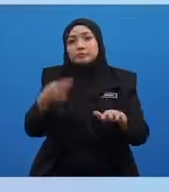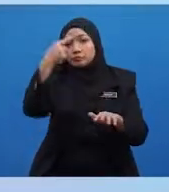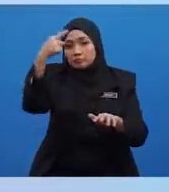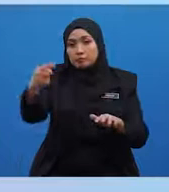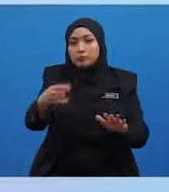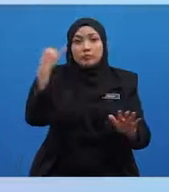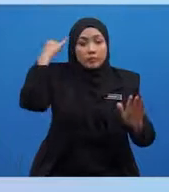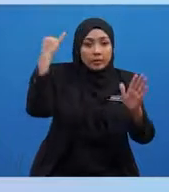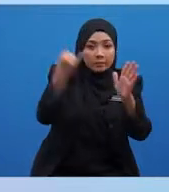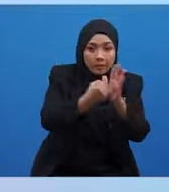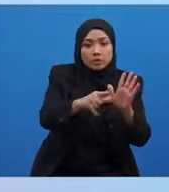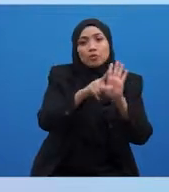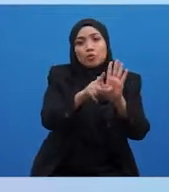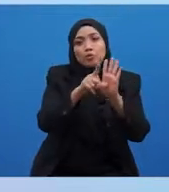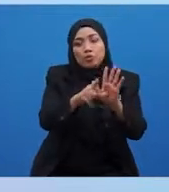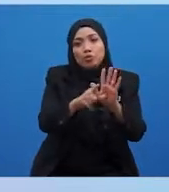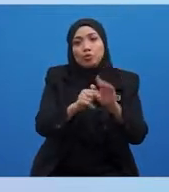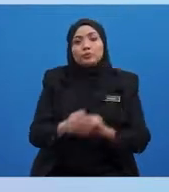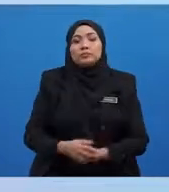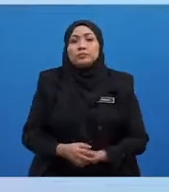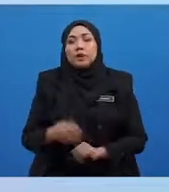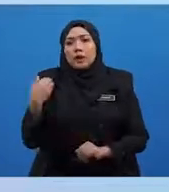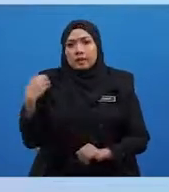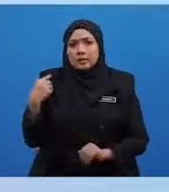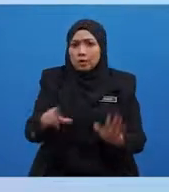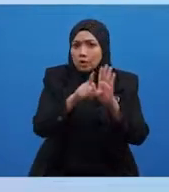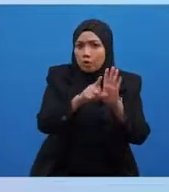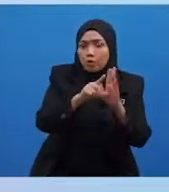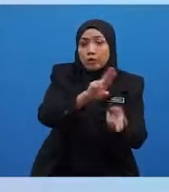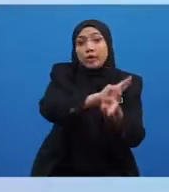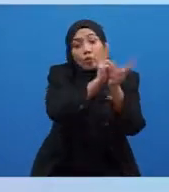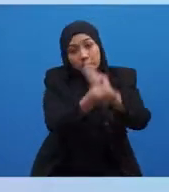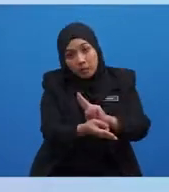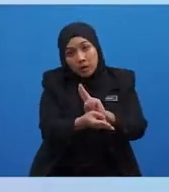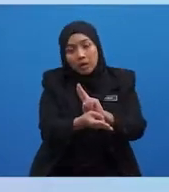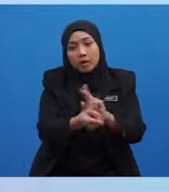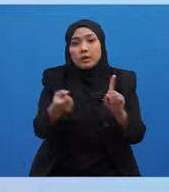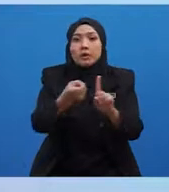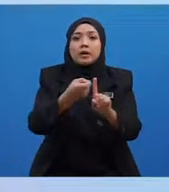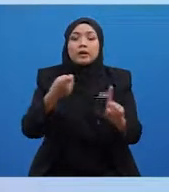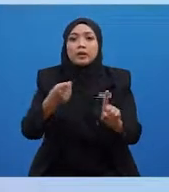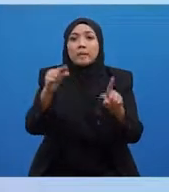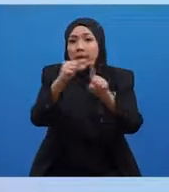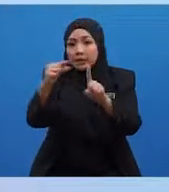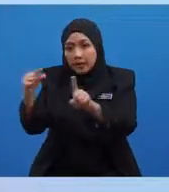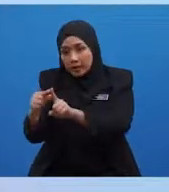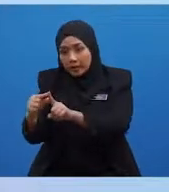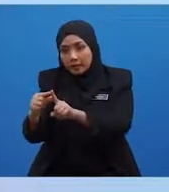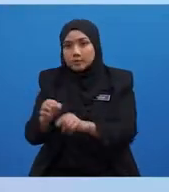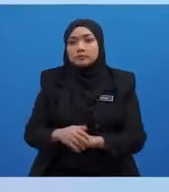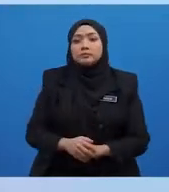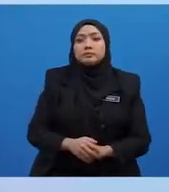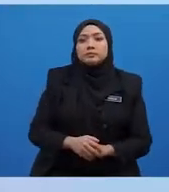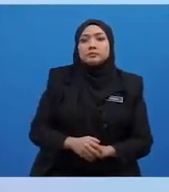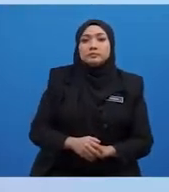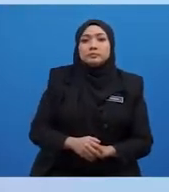logo. Ada logo yang digubah daripada perkataan dan juga singkatan perkataan, iaitu